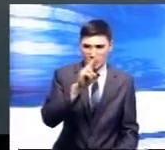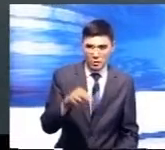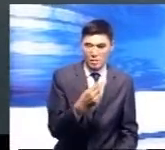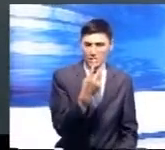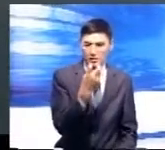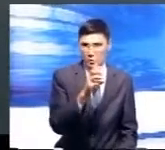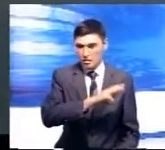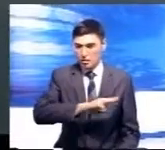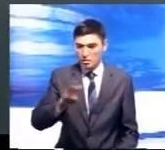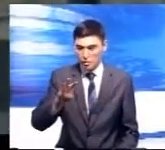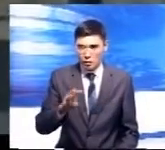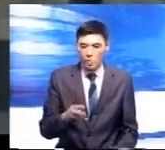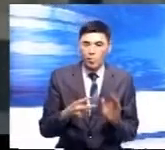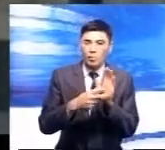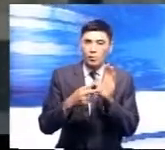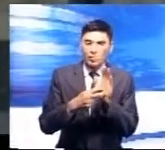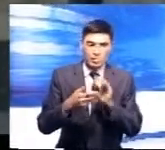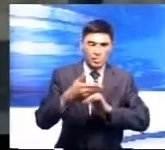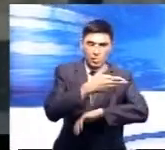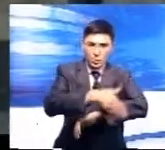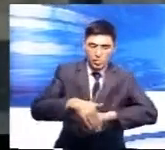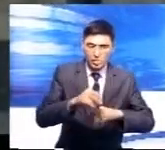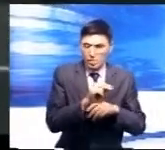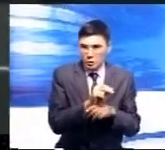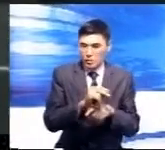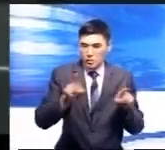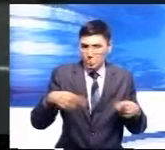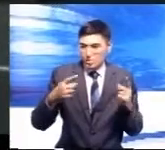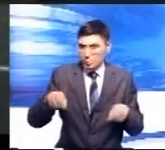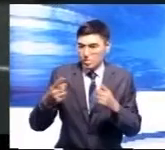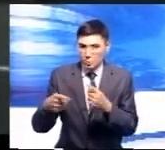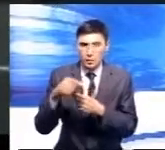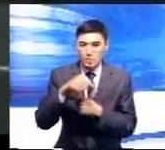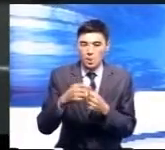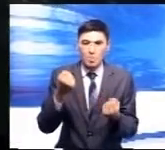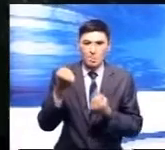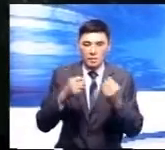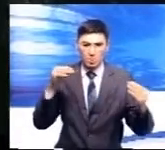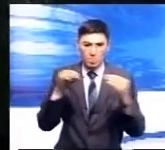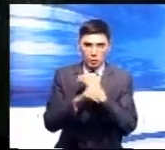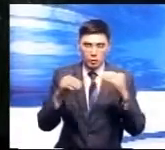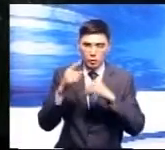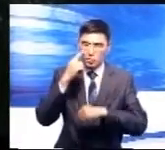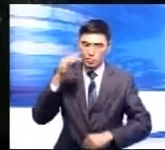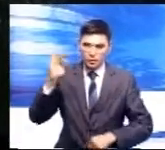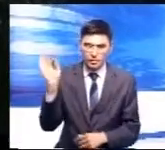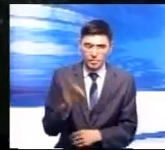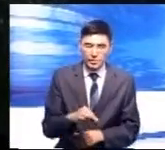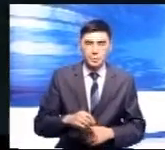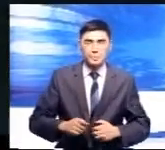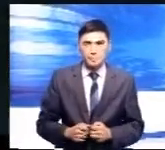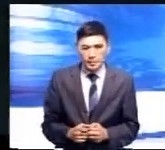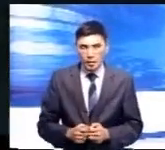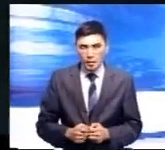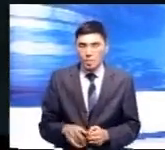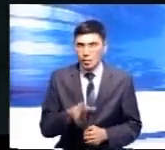миллионов тенге, хватило на ремонт 8 магистральных улиц Семея, на которых наблюдается оживленное движение пассажирского транспорта. Во время